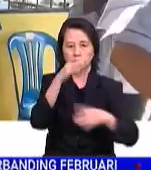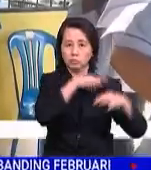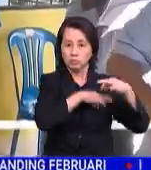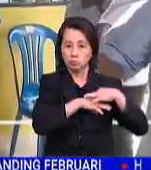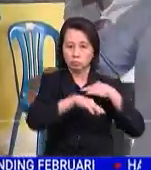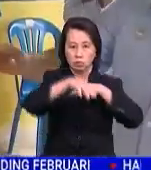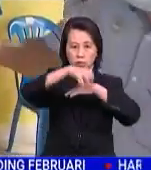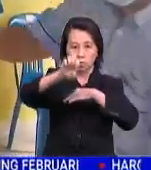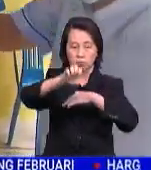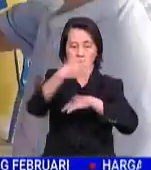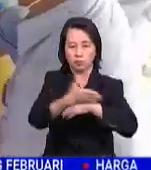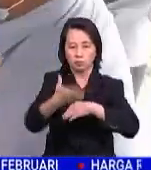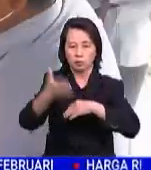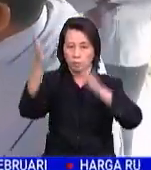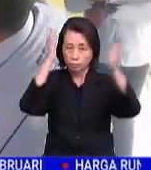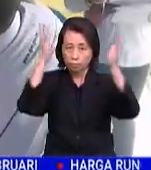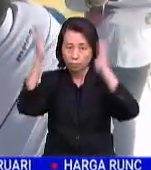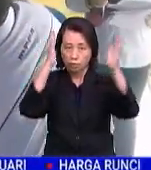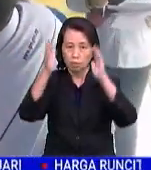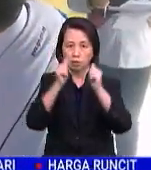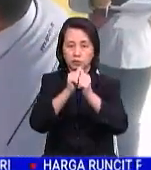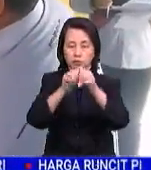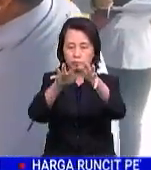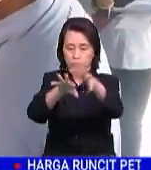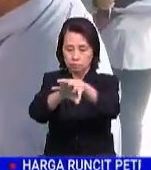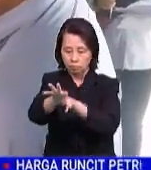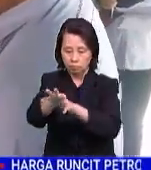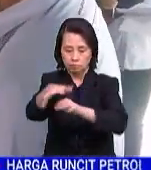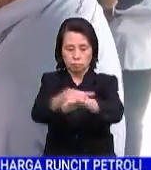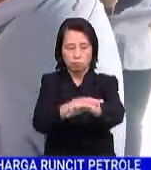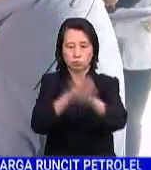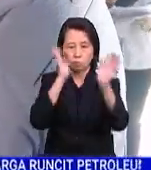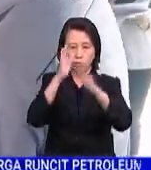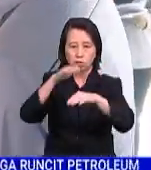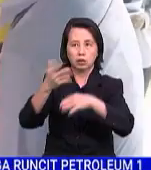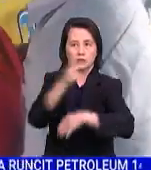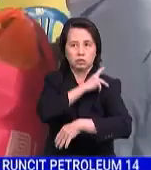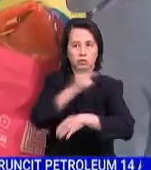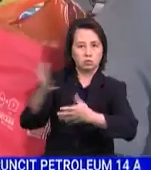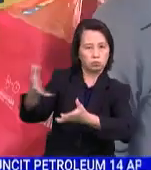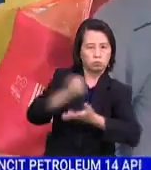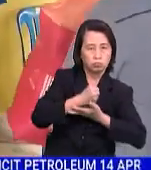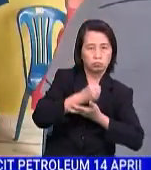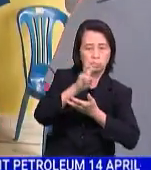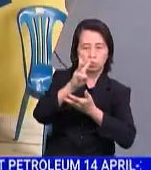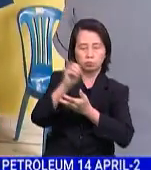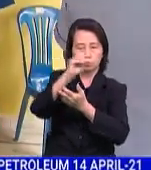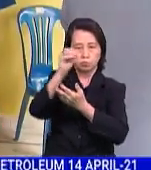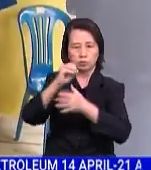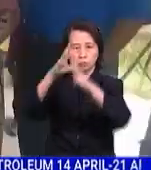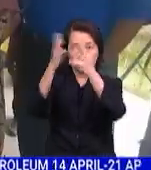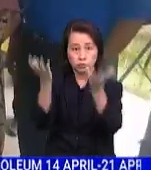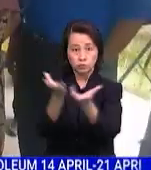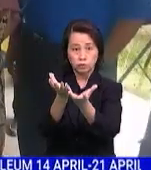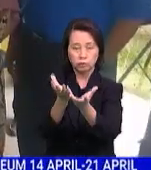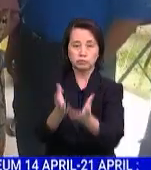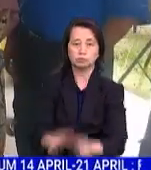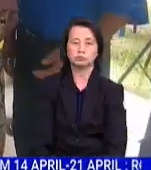pendapatan ekspor barangan getah negara, dengan sarung tangan Malaysia menguasai lebih 60% pasaran dunia.